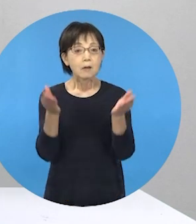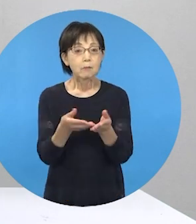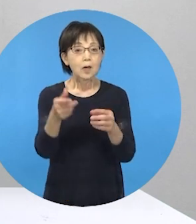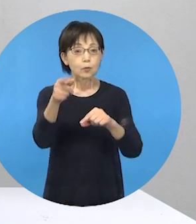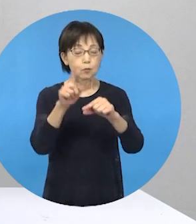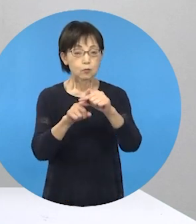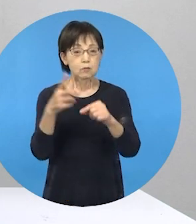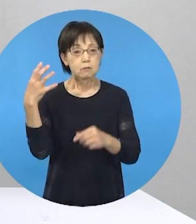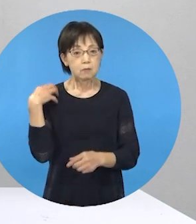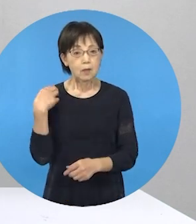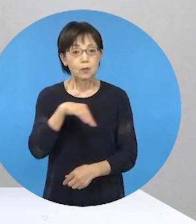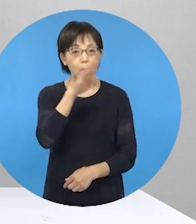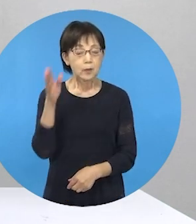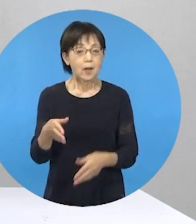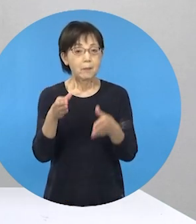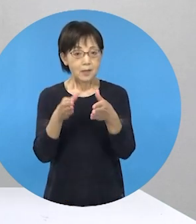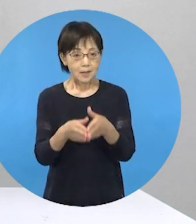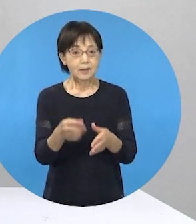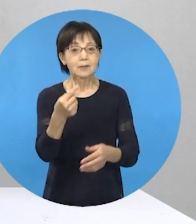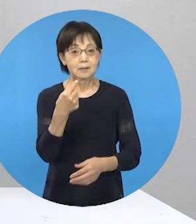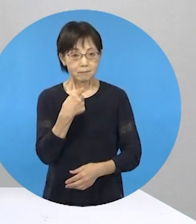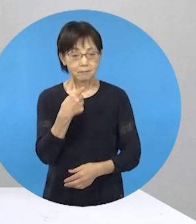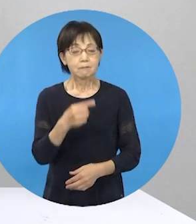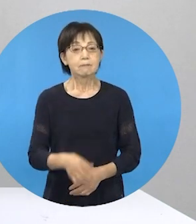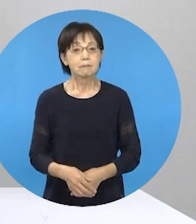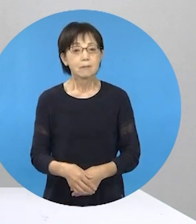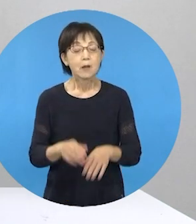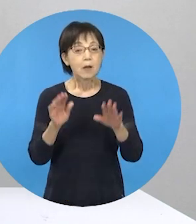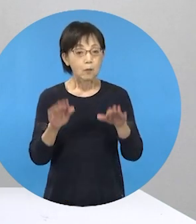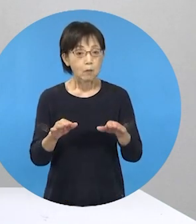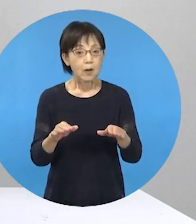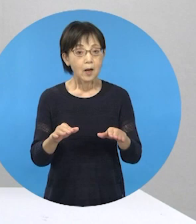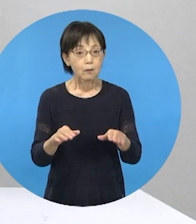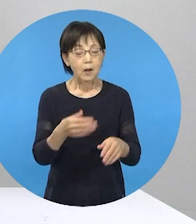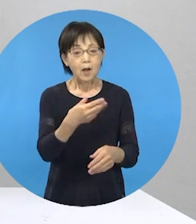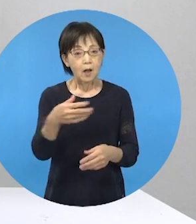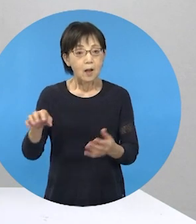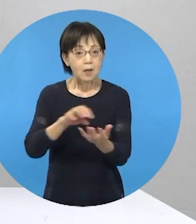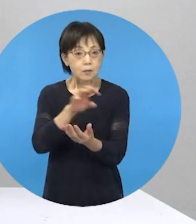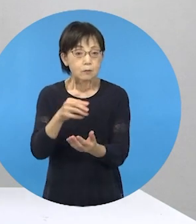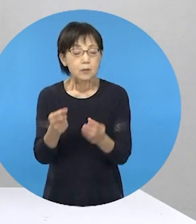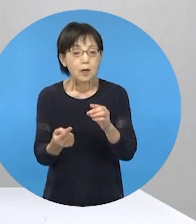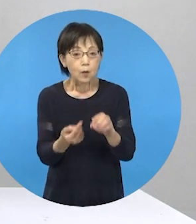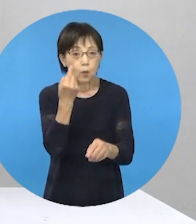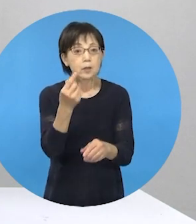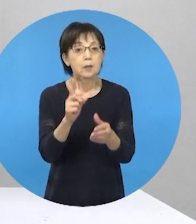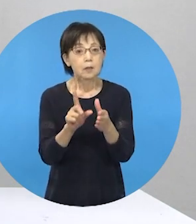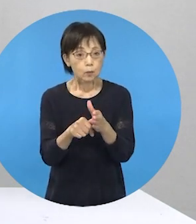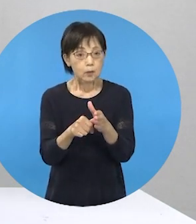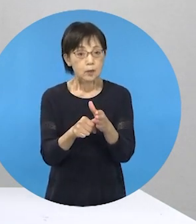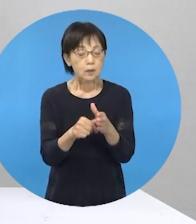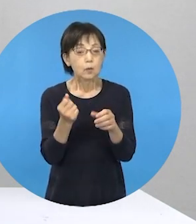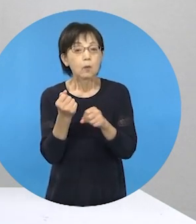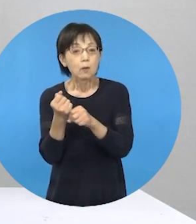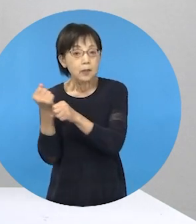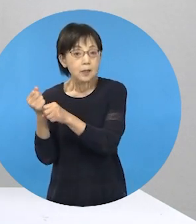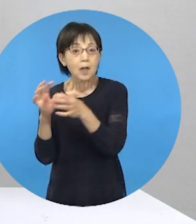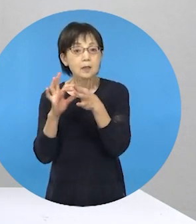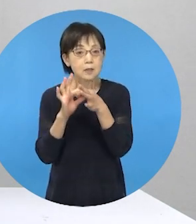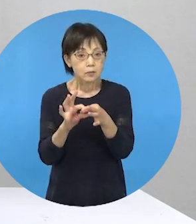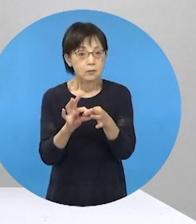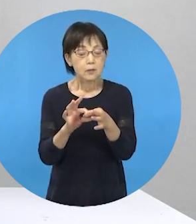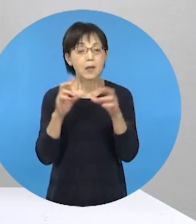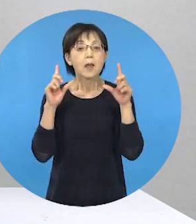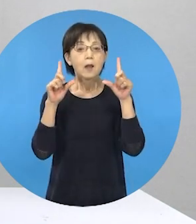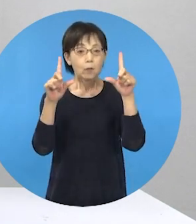丸ごと府中キャスターの山崎彩です。今回はこの季節に発生する恐れのある水害時における避